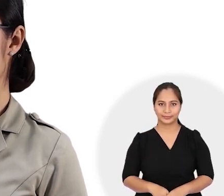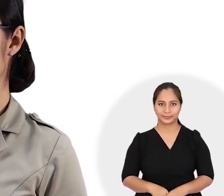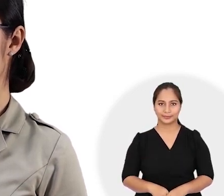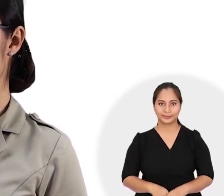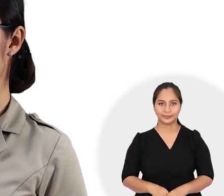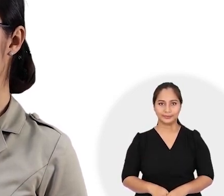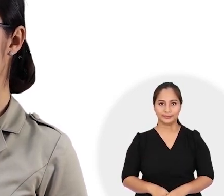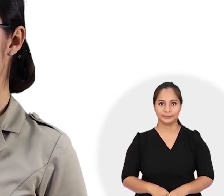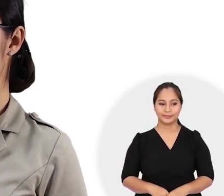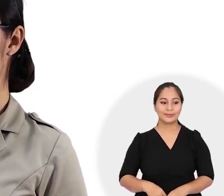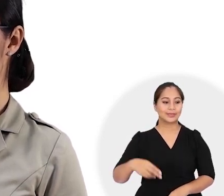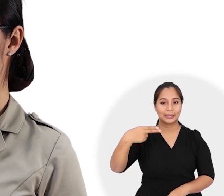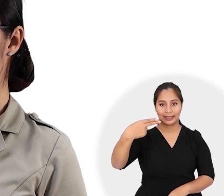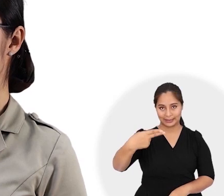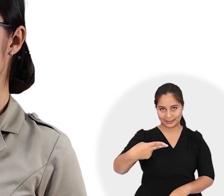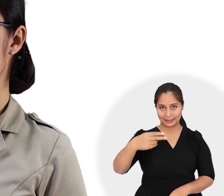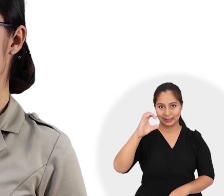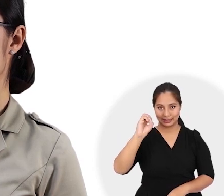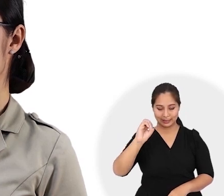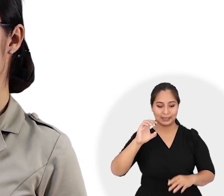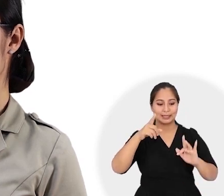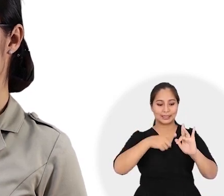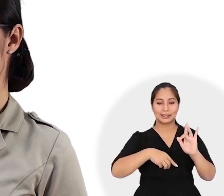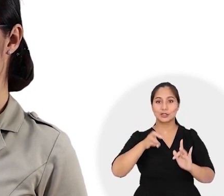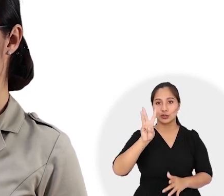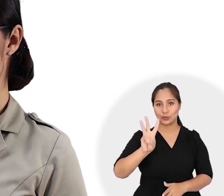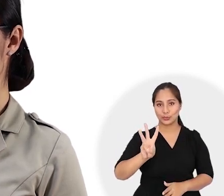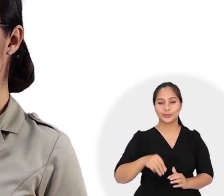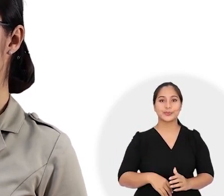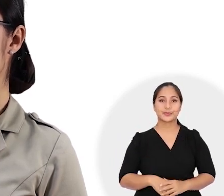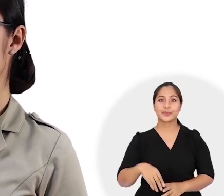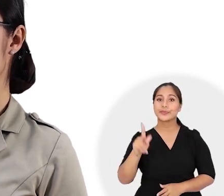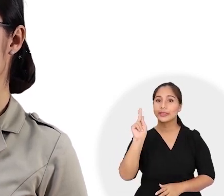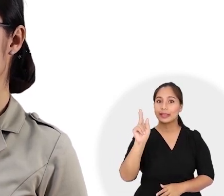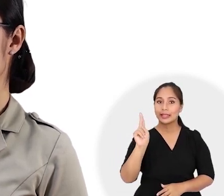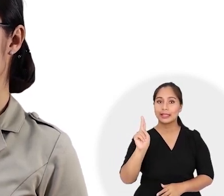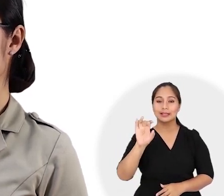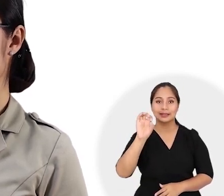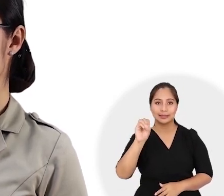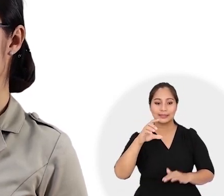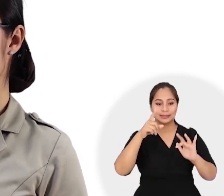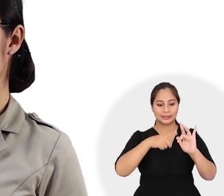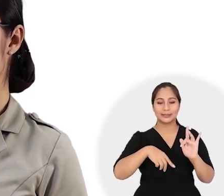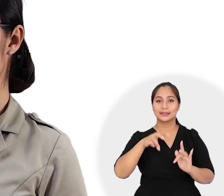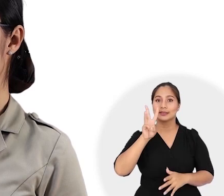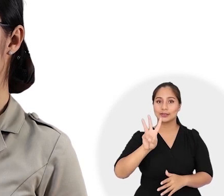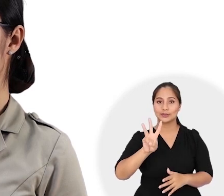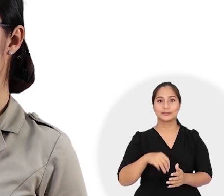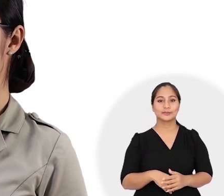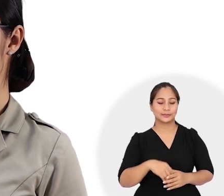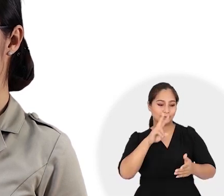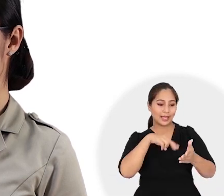อ่านว่า หิ้วคิ้ว และคำศัพท์นี้อ่านว่